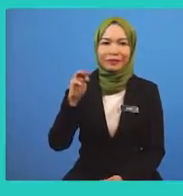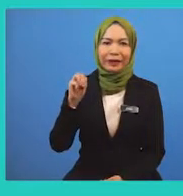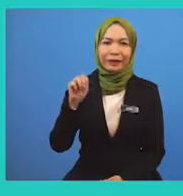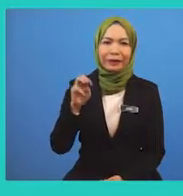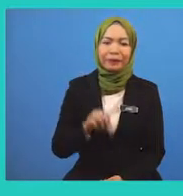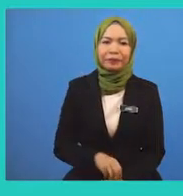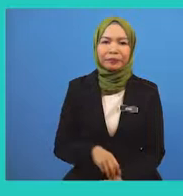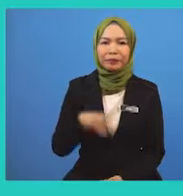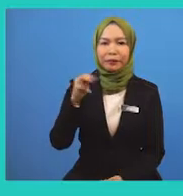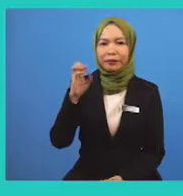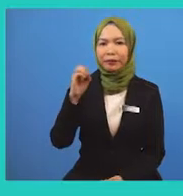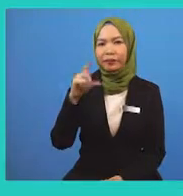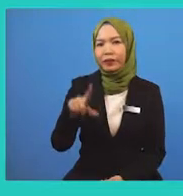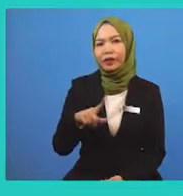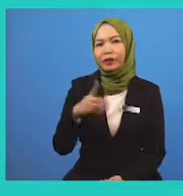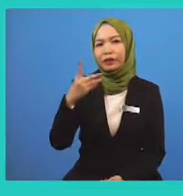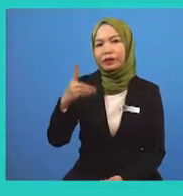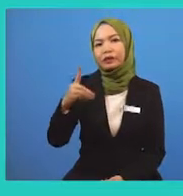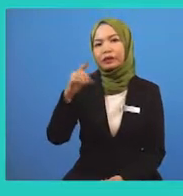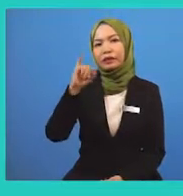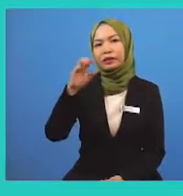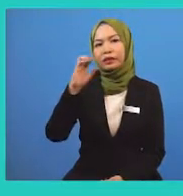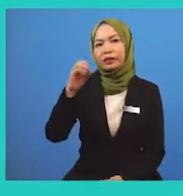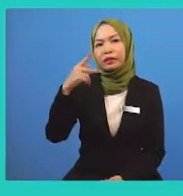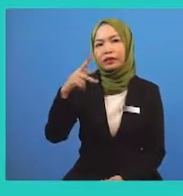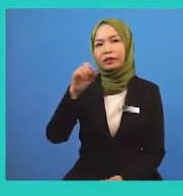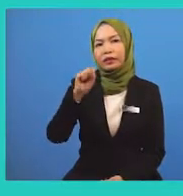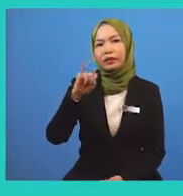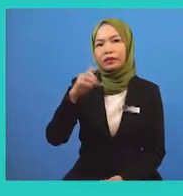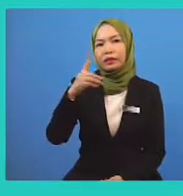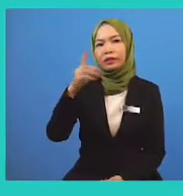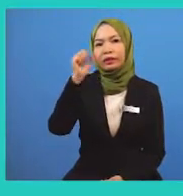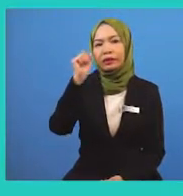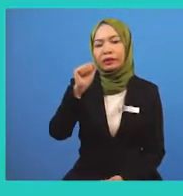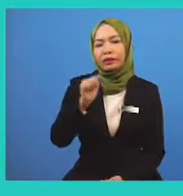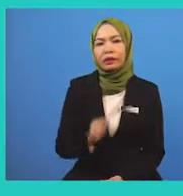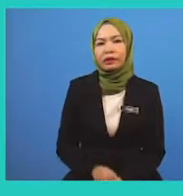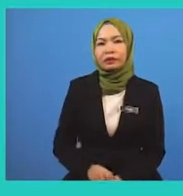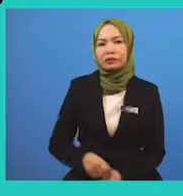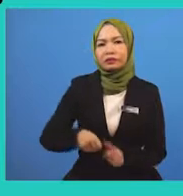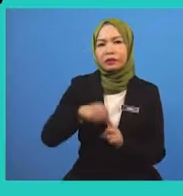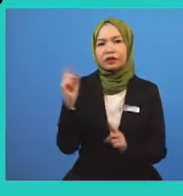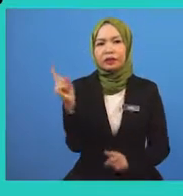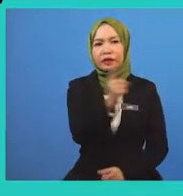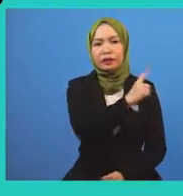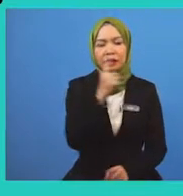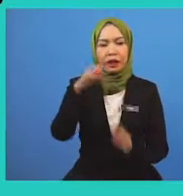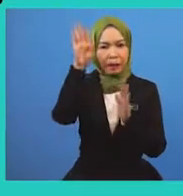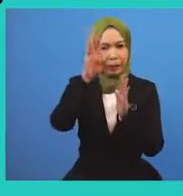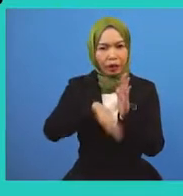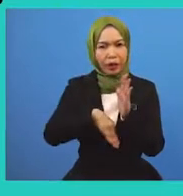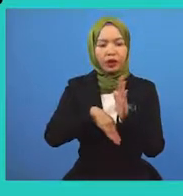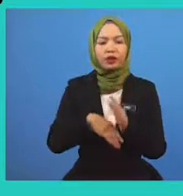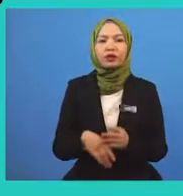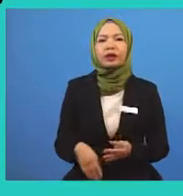Dan yang ketiga, suhu persekitaran menurun. Keempat, kandungan